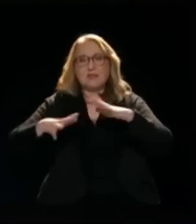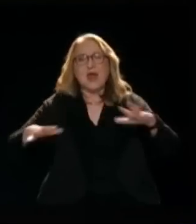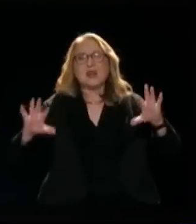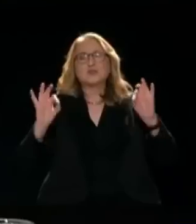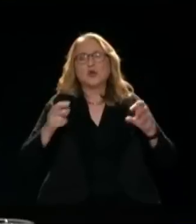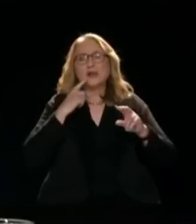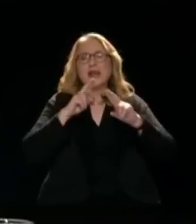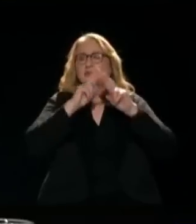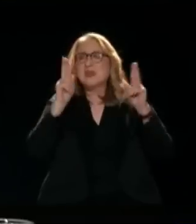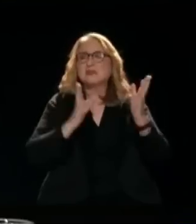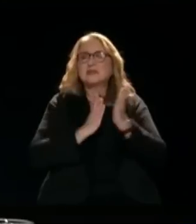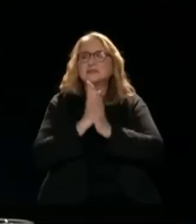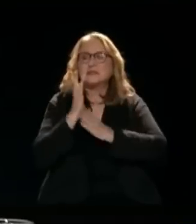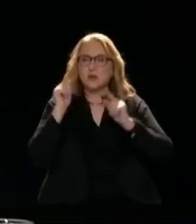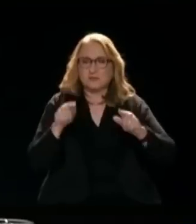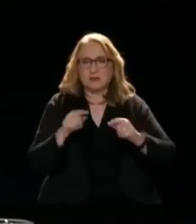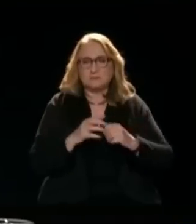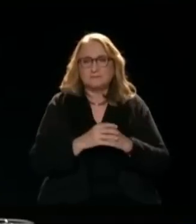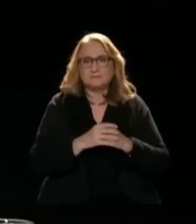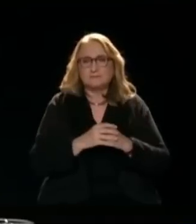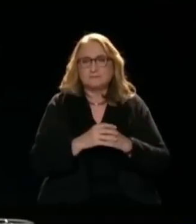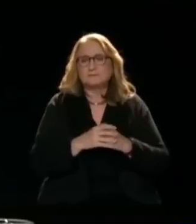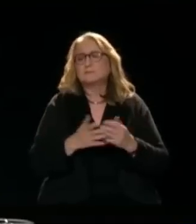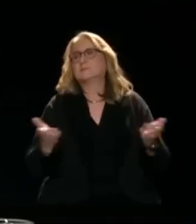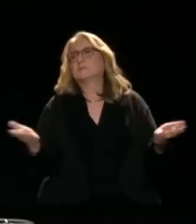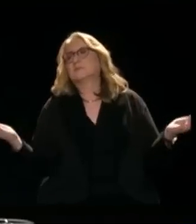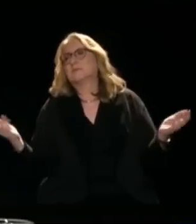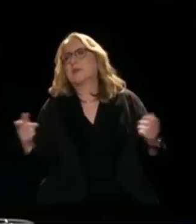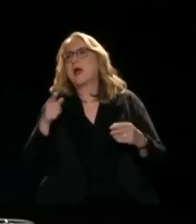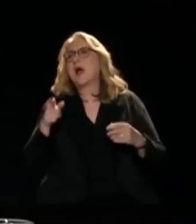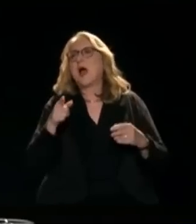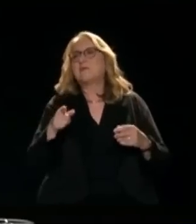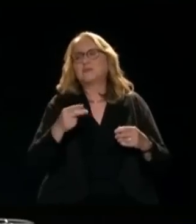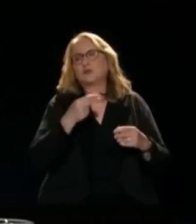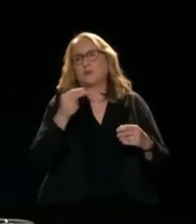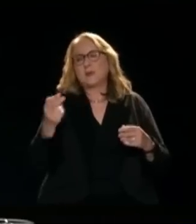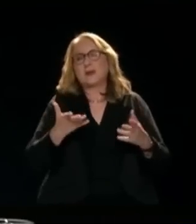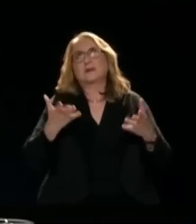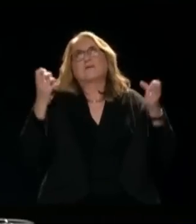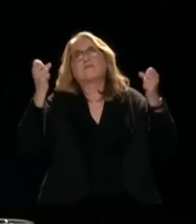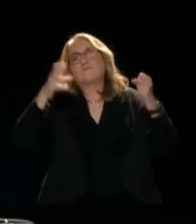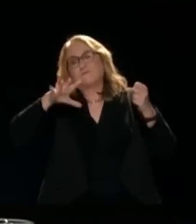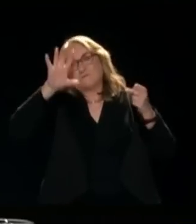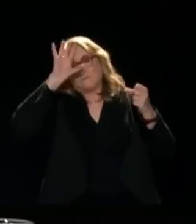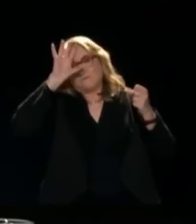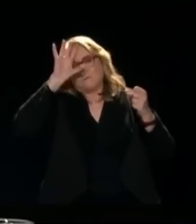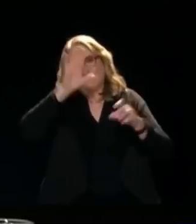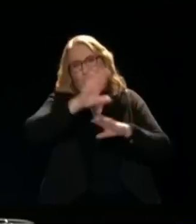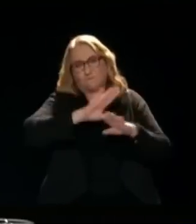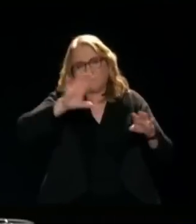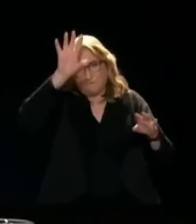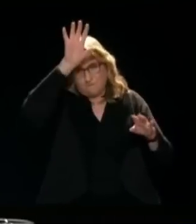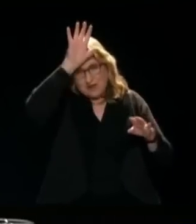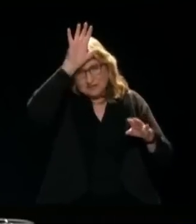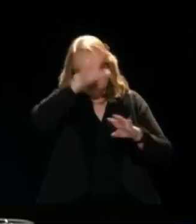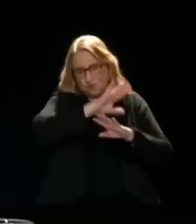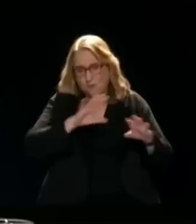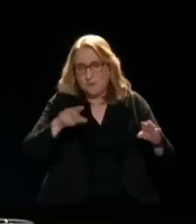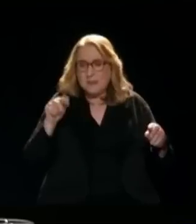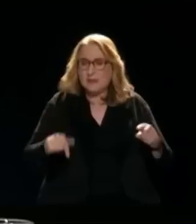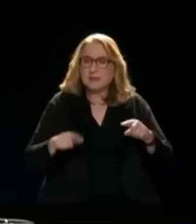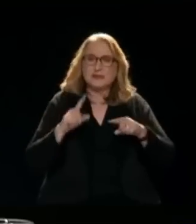θάλασσας. Αυτό νομίζω ότι είναι από τα κορυφαία ζητήματα σήμερα. Πρώτον και κύριε, γιατί η χώρα υποφέρει. Υποφέρει